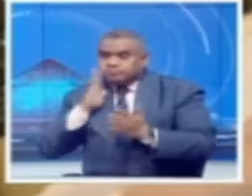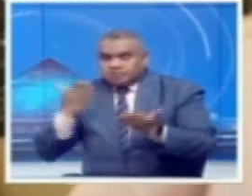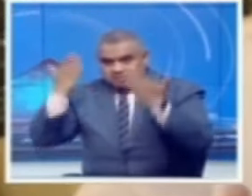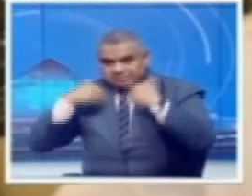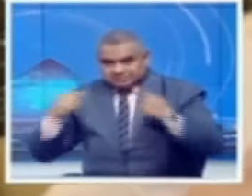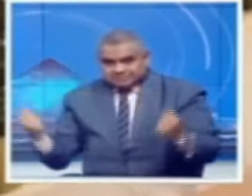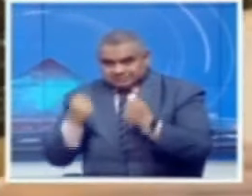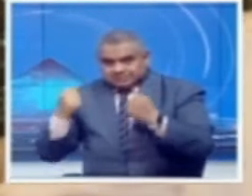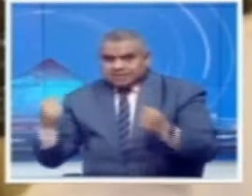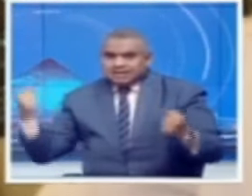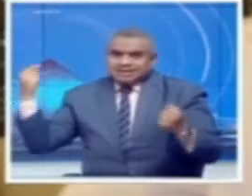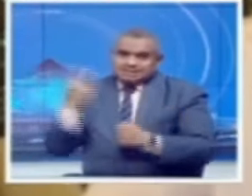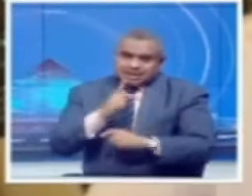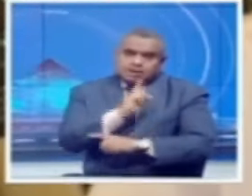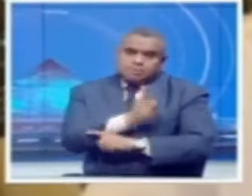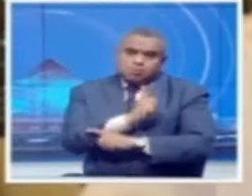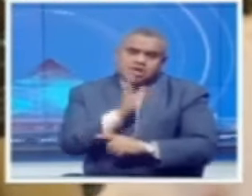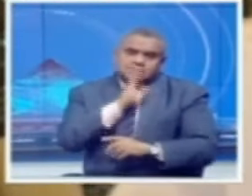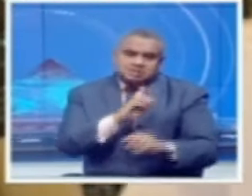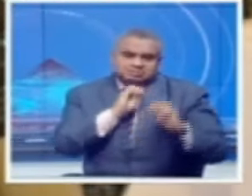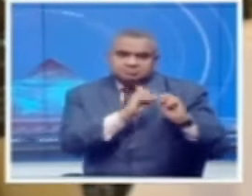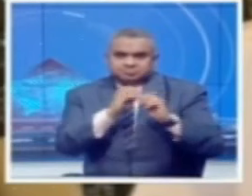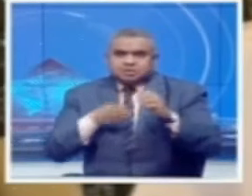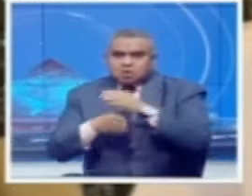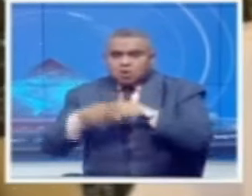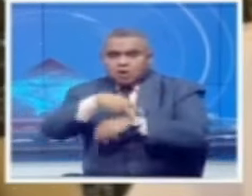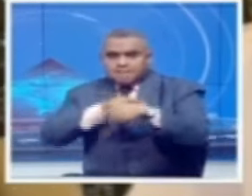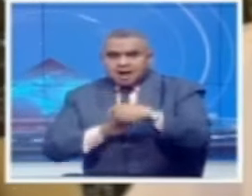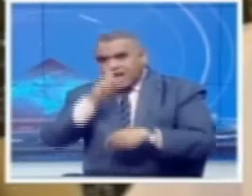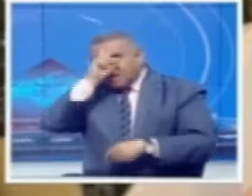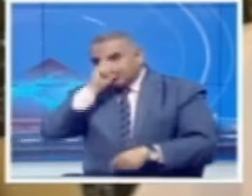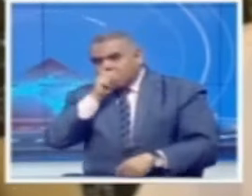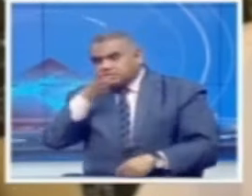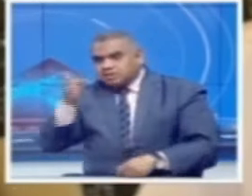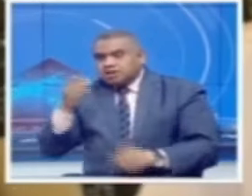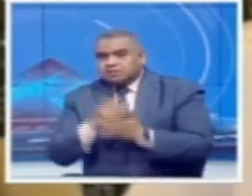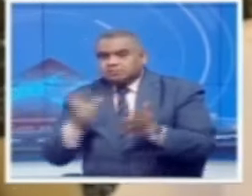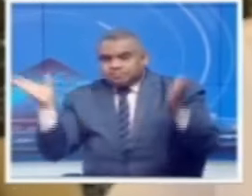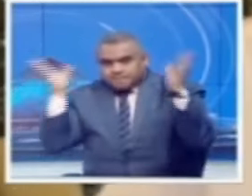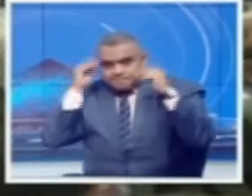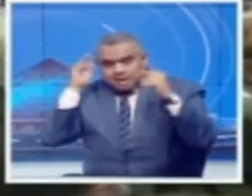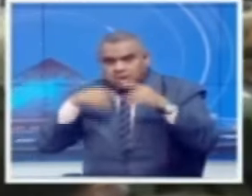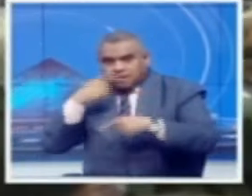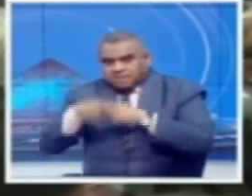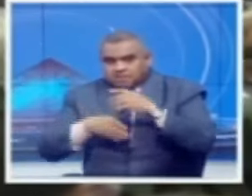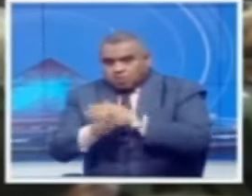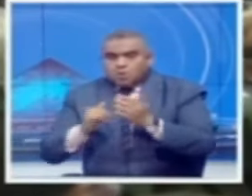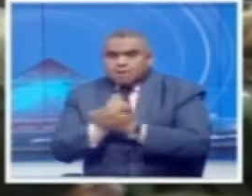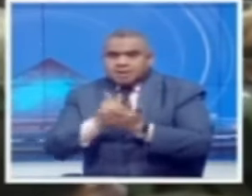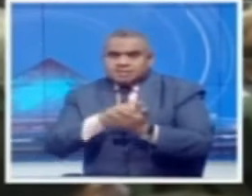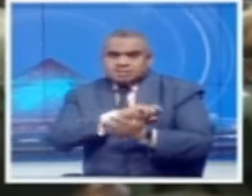الى المدرسين والمعلمين في المعاهد الازهريه اللي بدورهم نقلوا هذه المهارات المكتسبه في الفصول الدراسيه